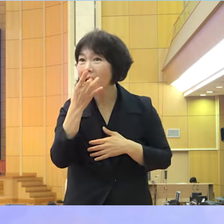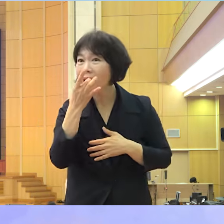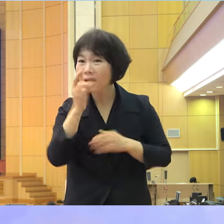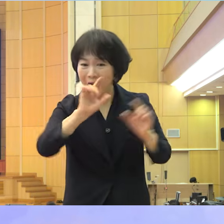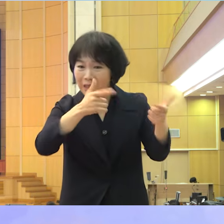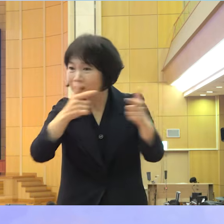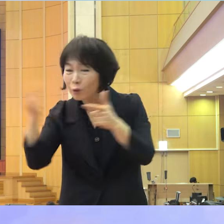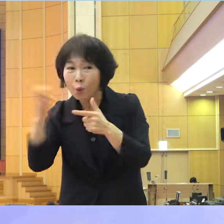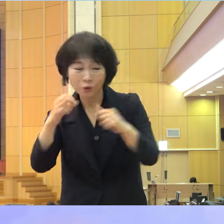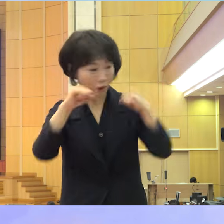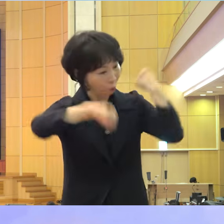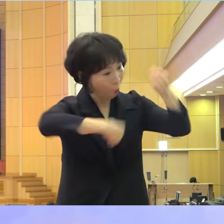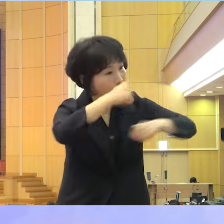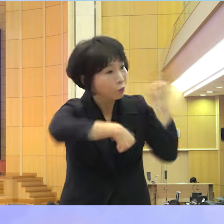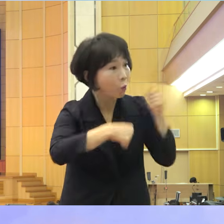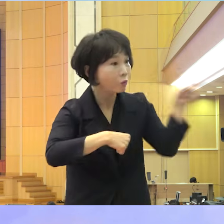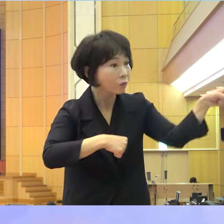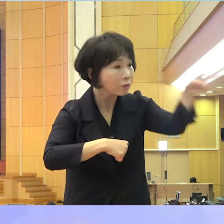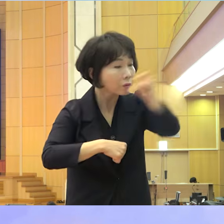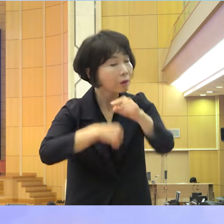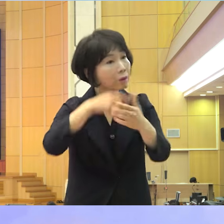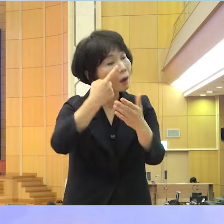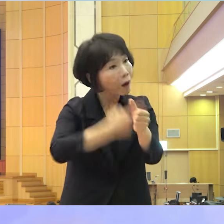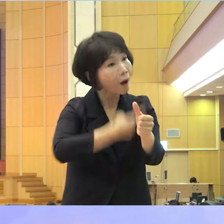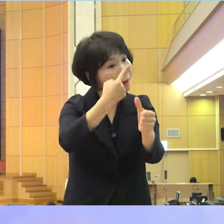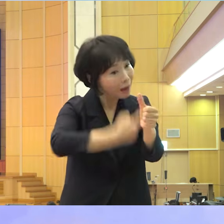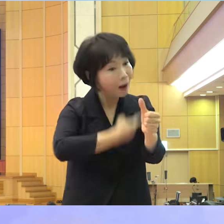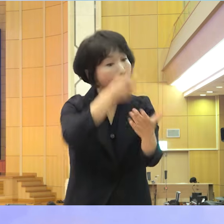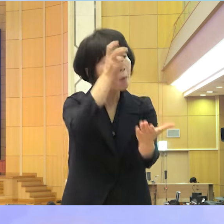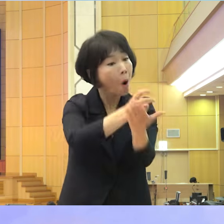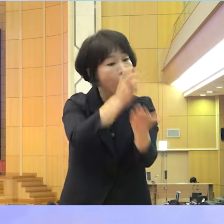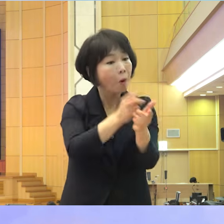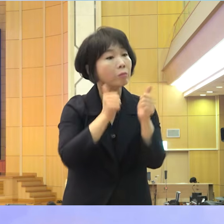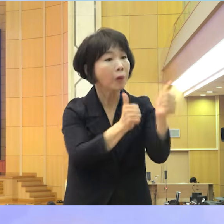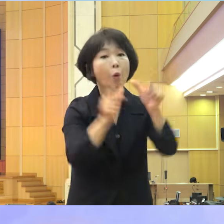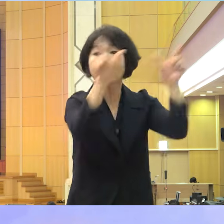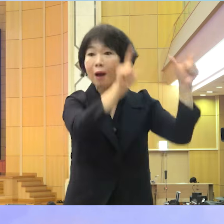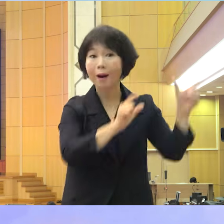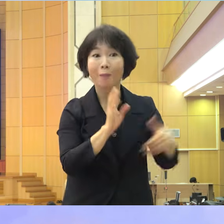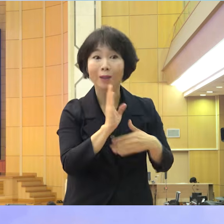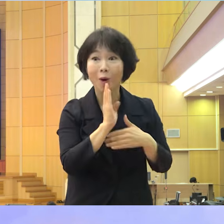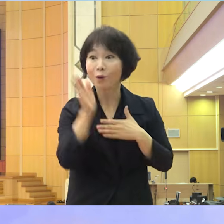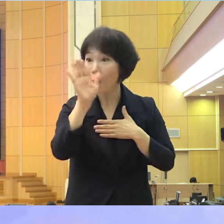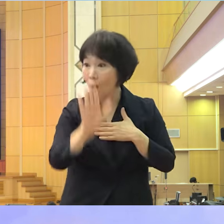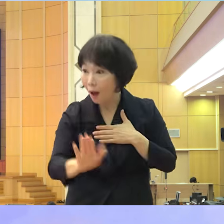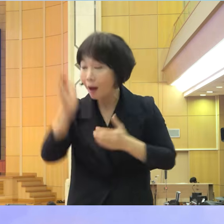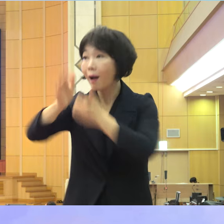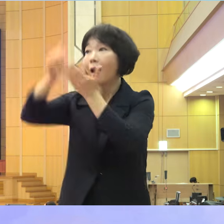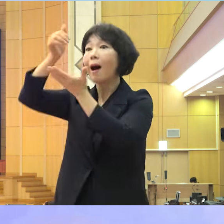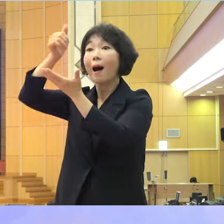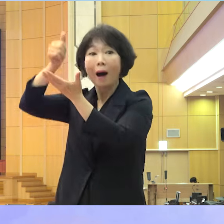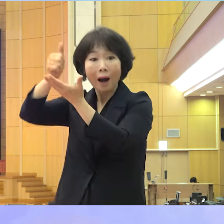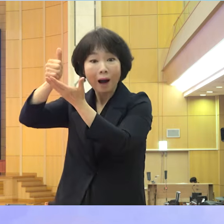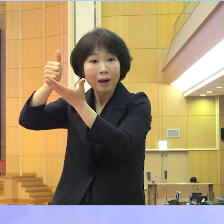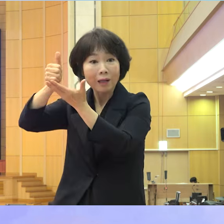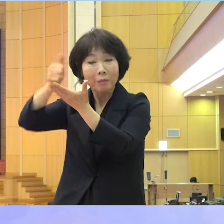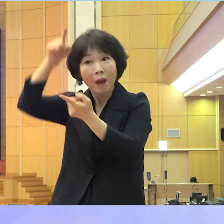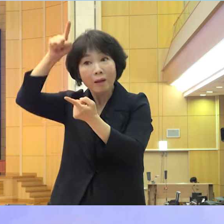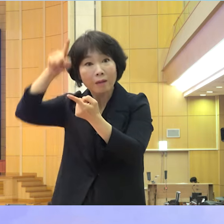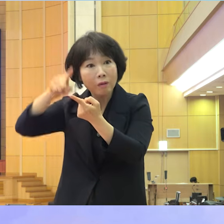식물이라든가 동물은 자연의 법칙에 따라 살아야 되지만 하나님의 법은